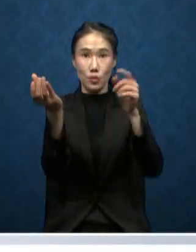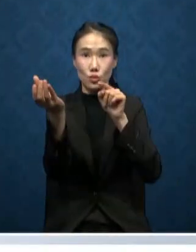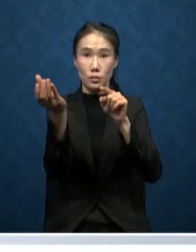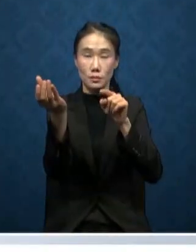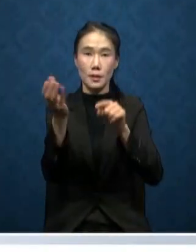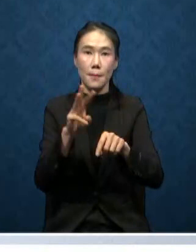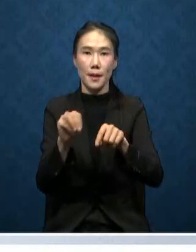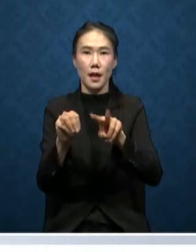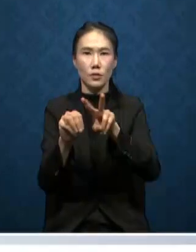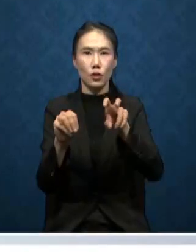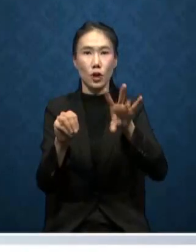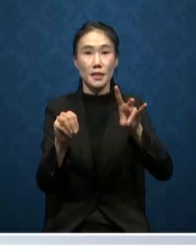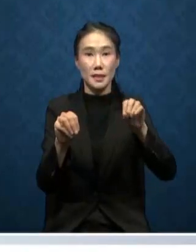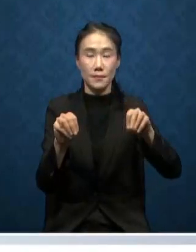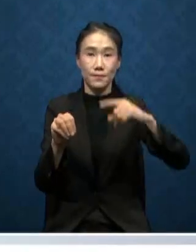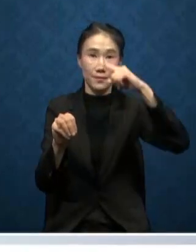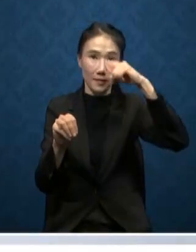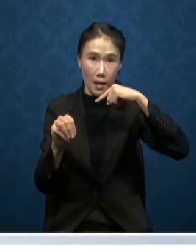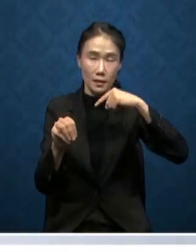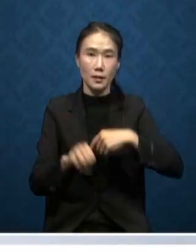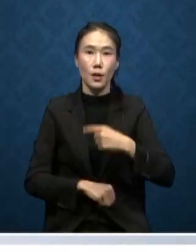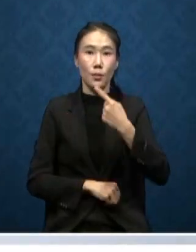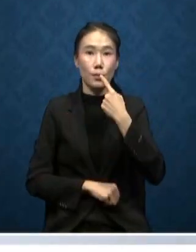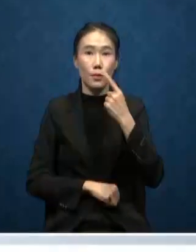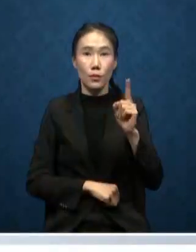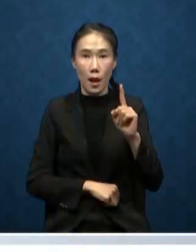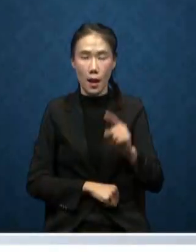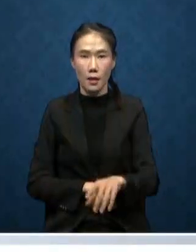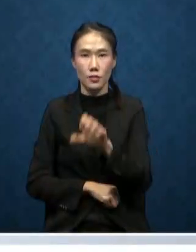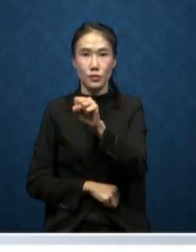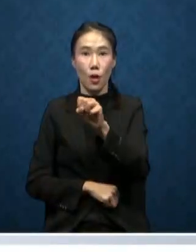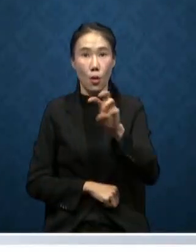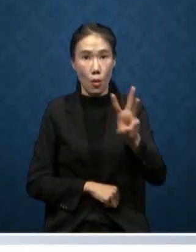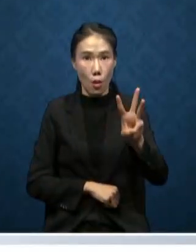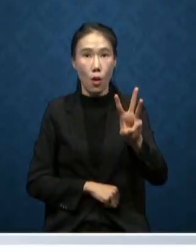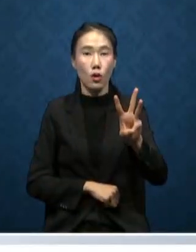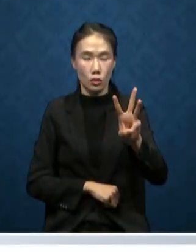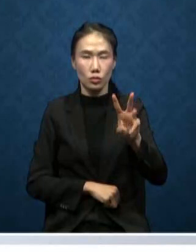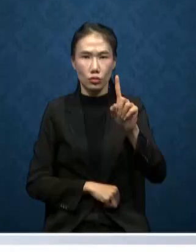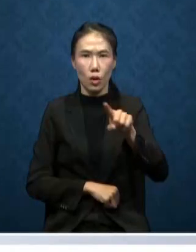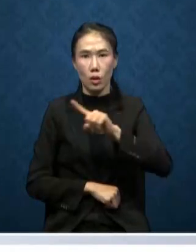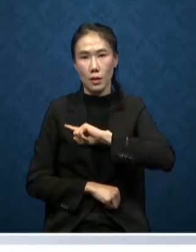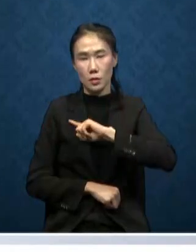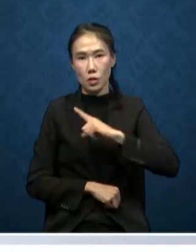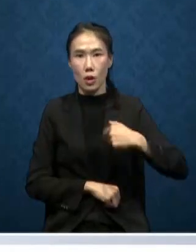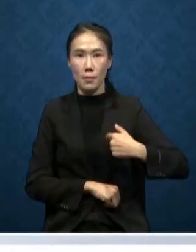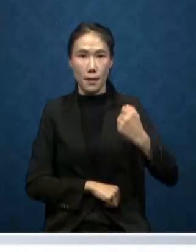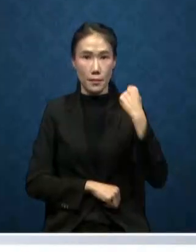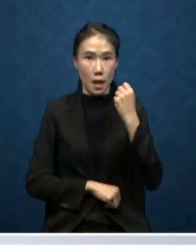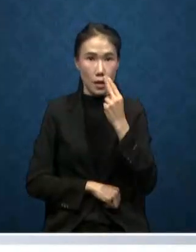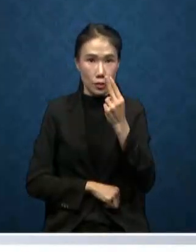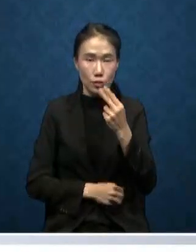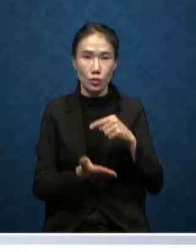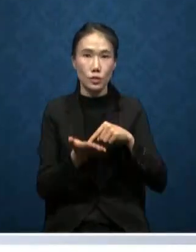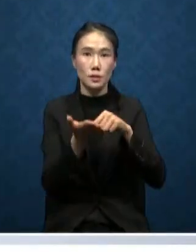มาตรา270กำหนดให้วุฒิสภามีหน้าที่และอำนาจในการติดตาม